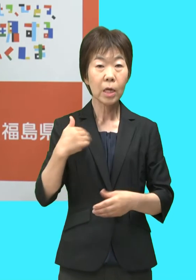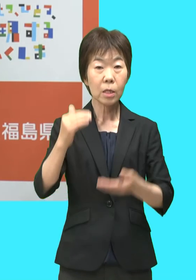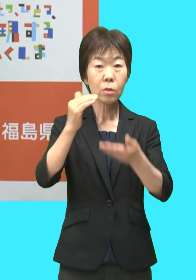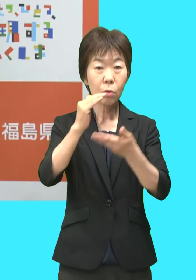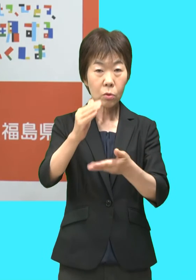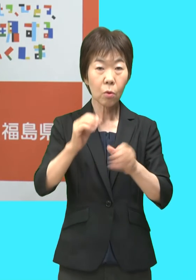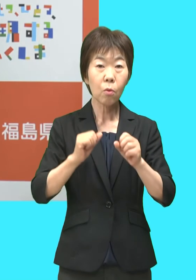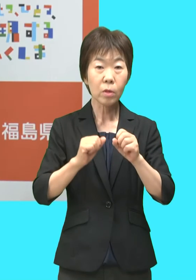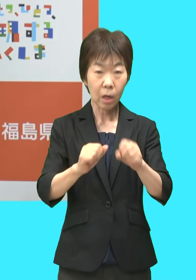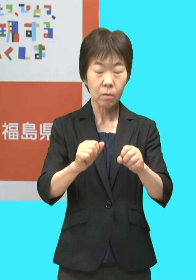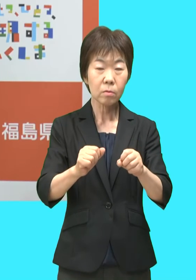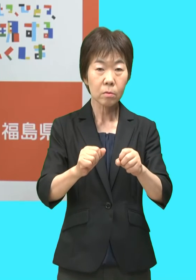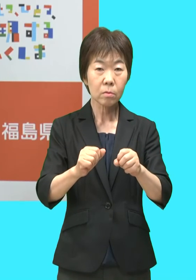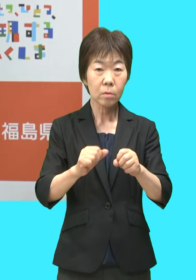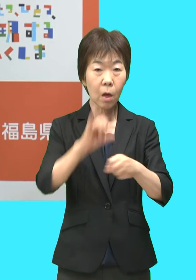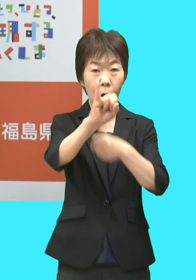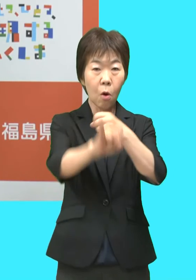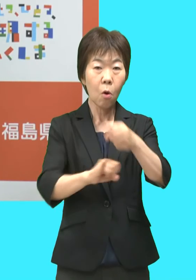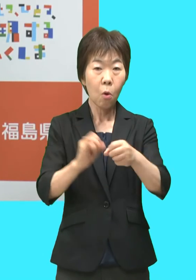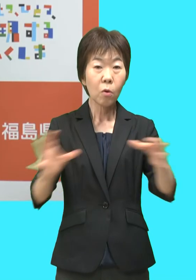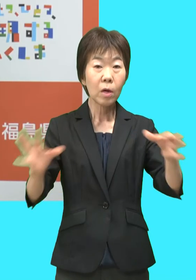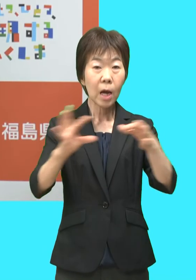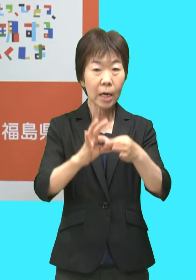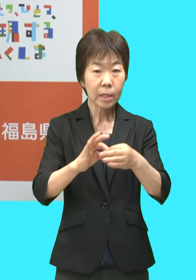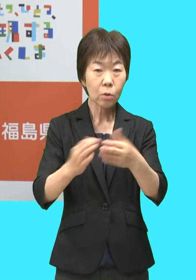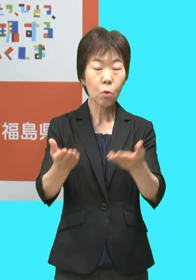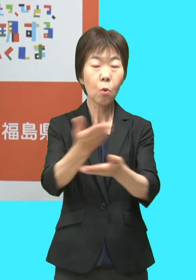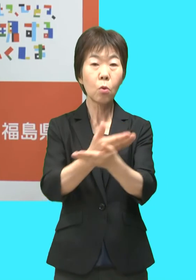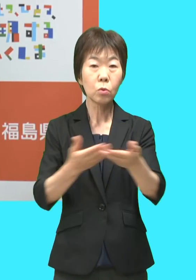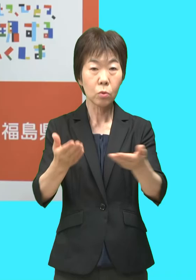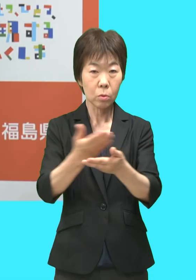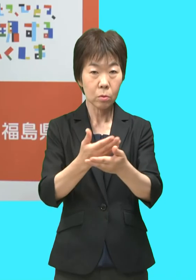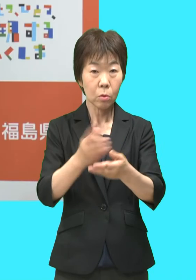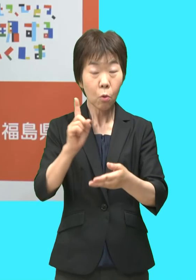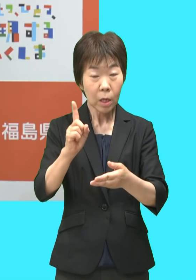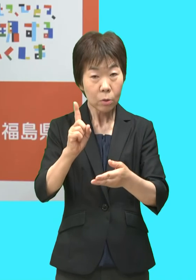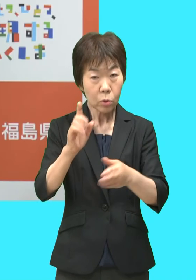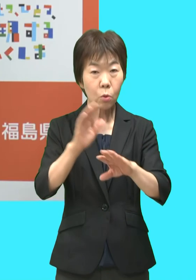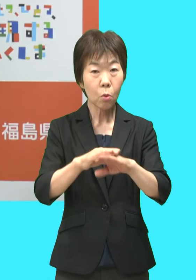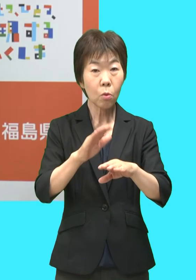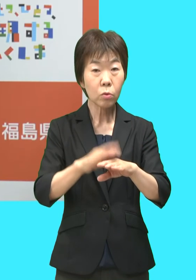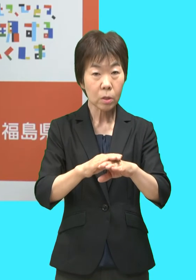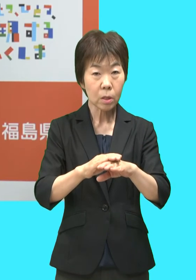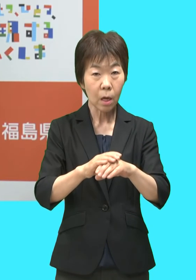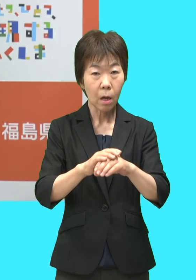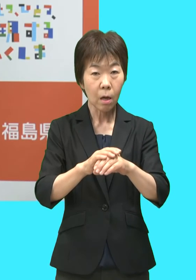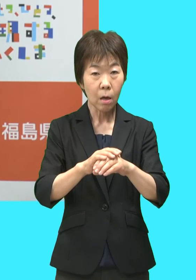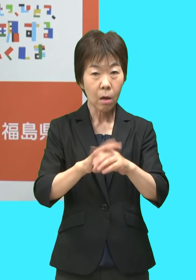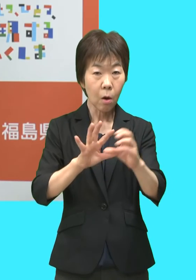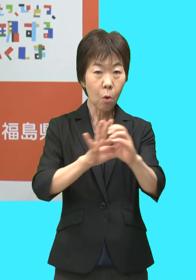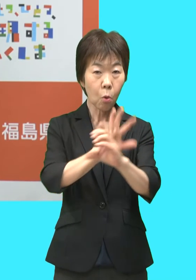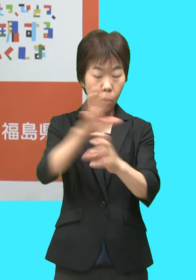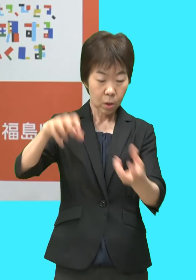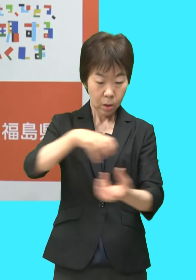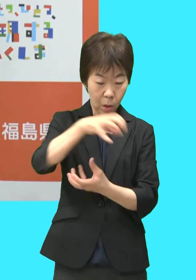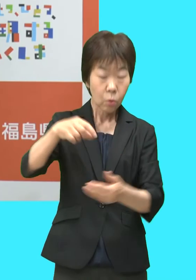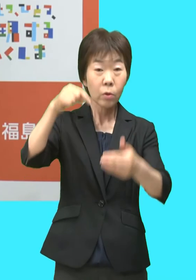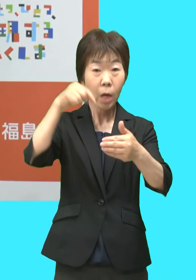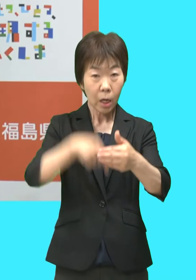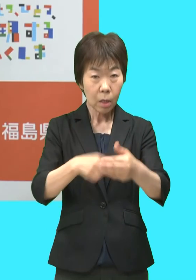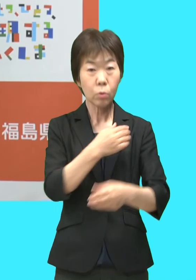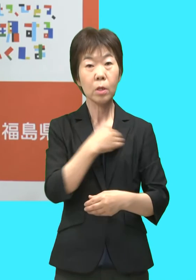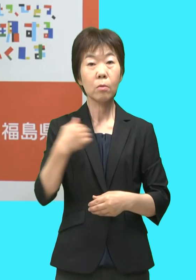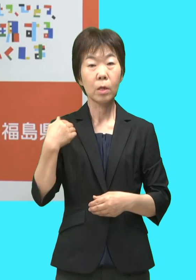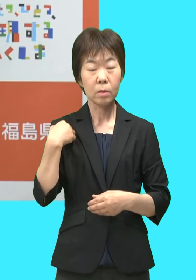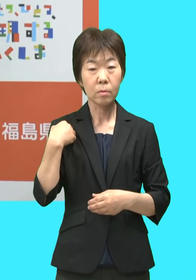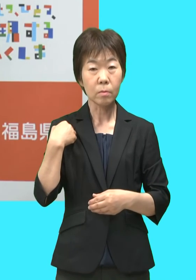ろうということで、オンラインでの交流、これは一つの手立てとしてコロナ禍でも可能です。で、また